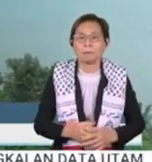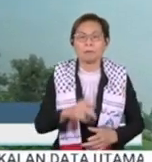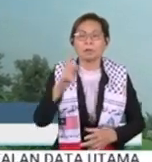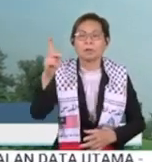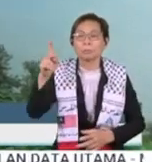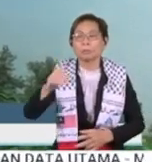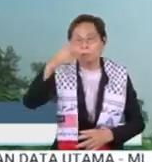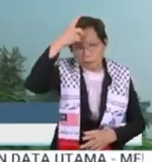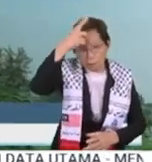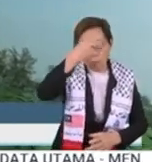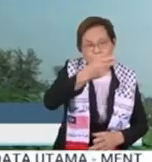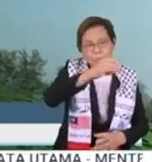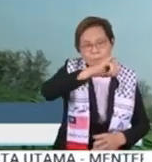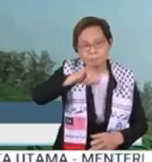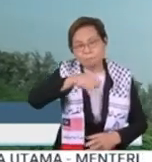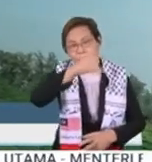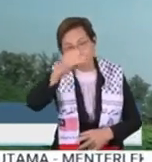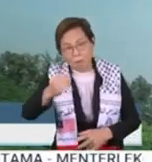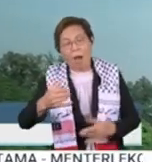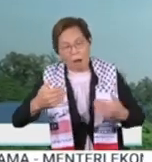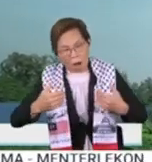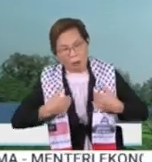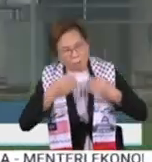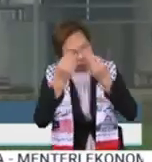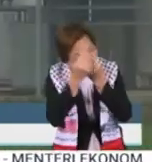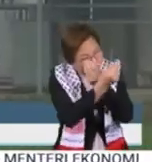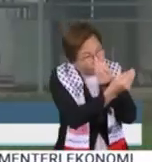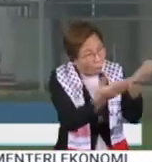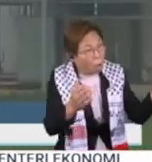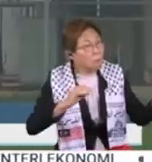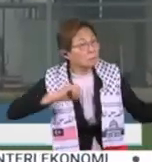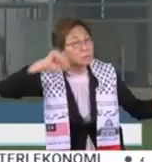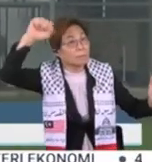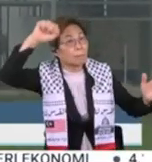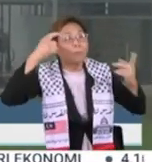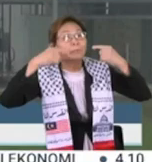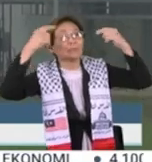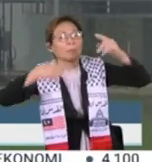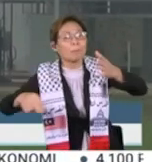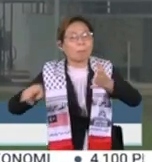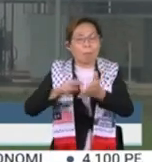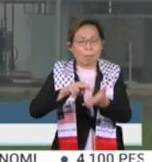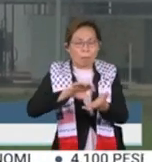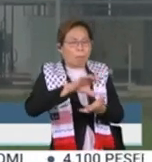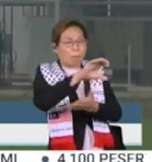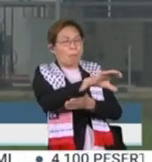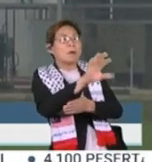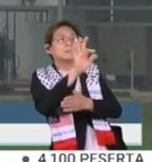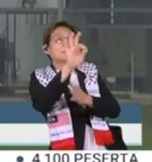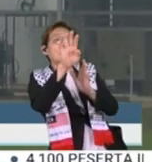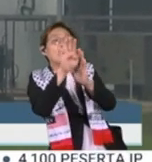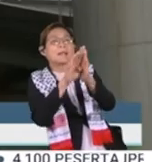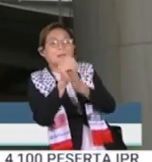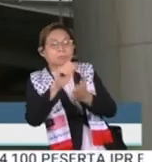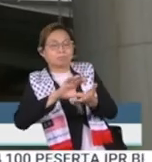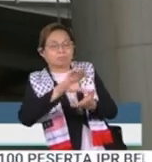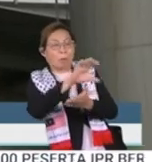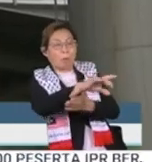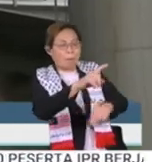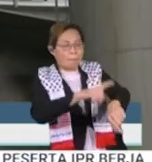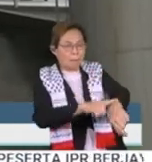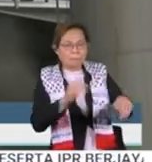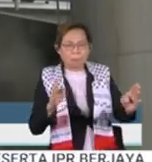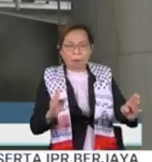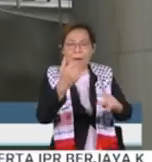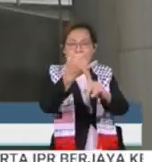Ketua Menteri Dato' Seri Panglima Haji Jinor turut memaklumkan Sabah berjaya mencatat pelaburan RM9 bilion bagi